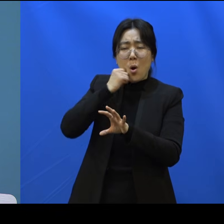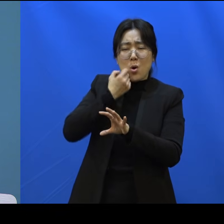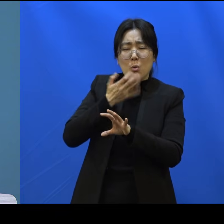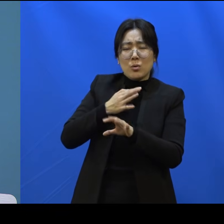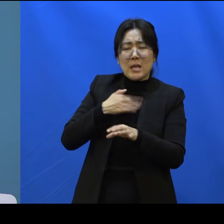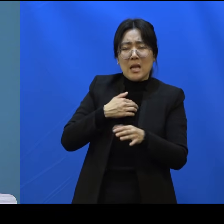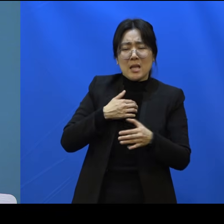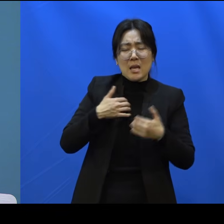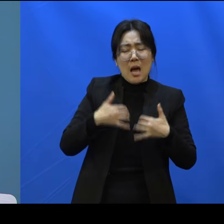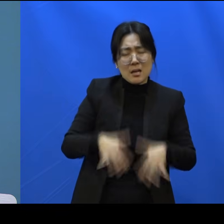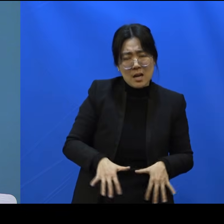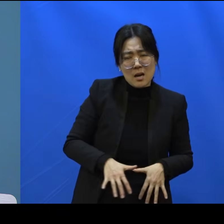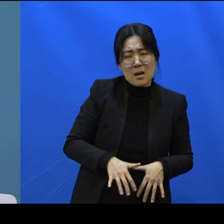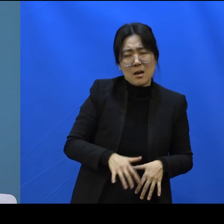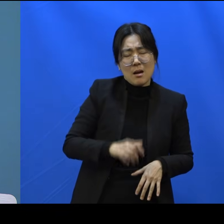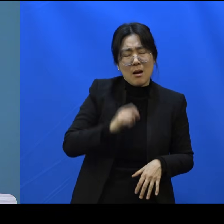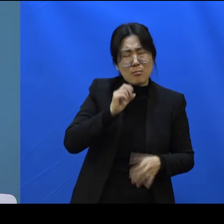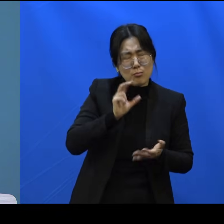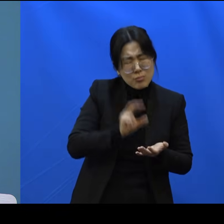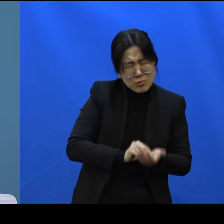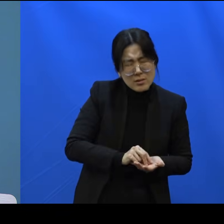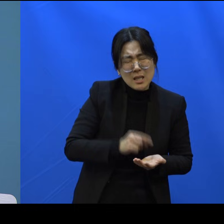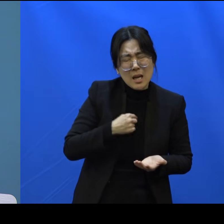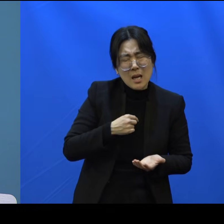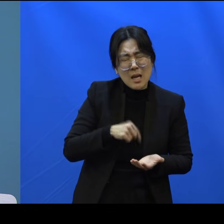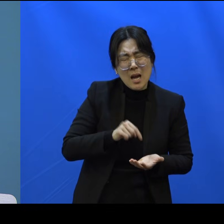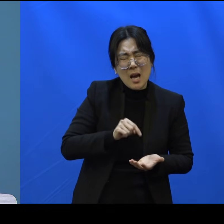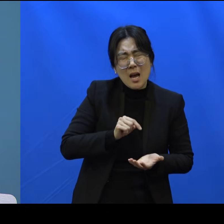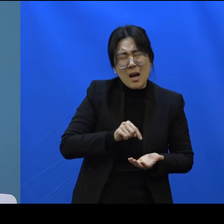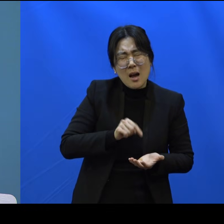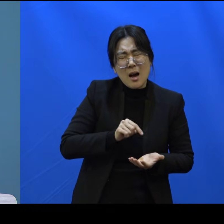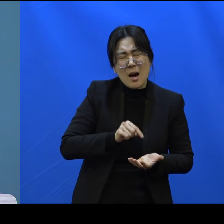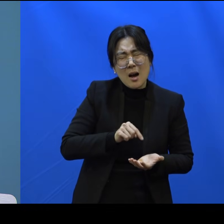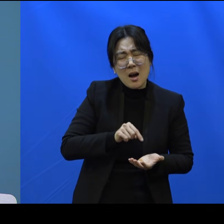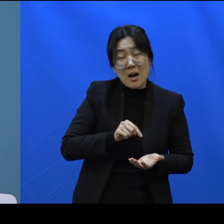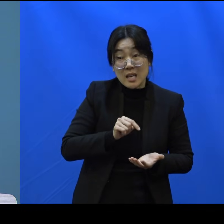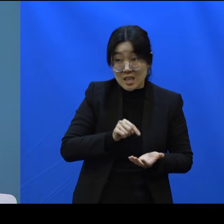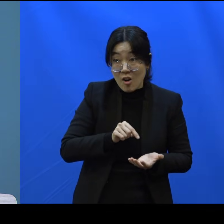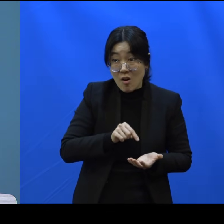분들 계세요? 그게 내 삶을 망가뜨리지 않습니다.